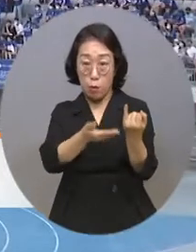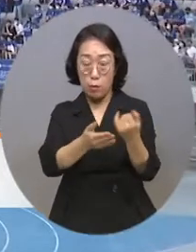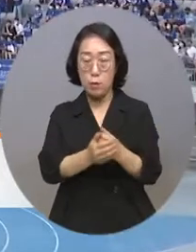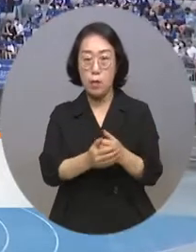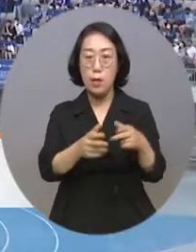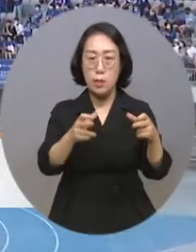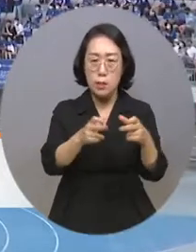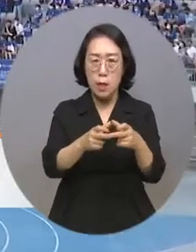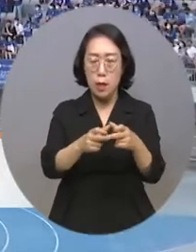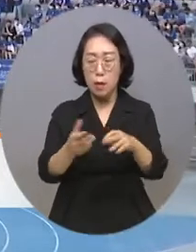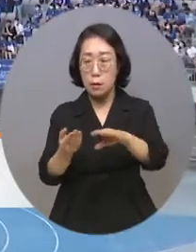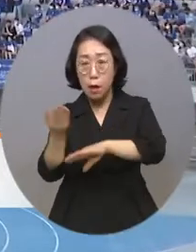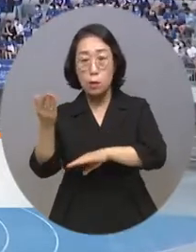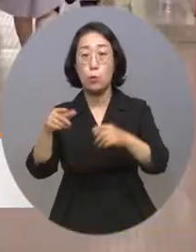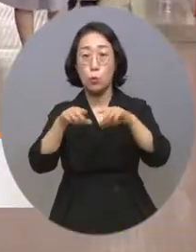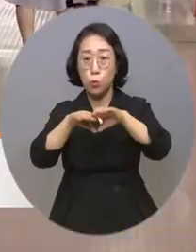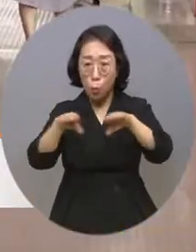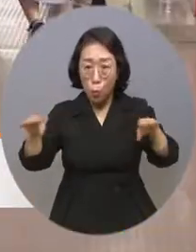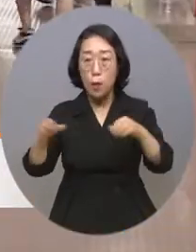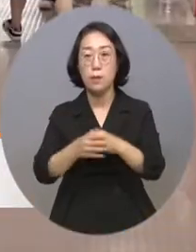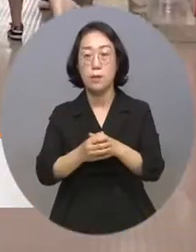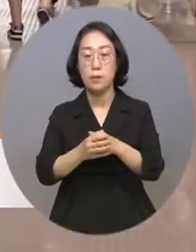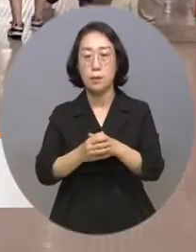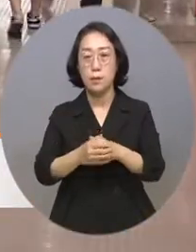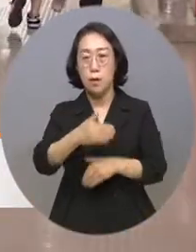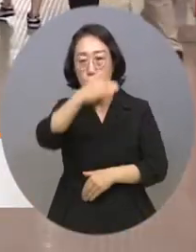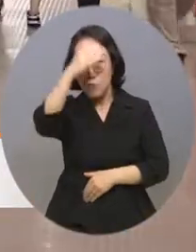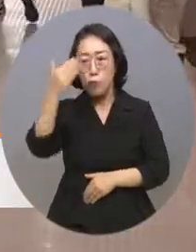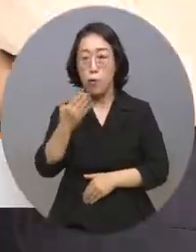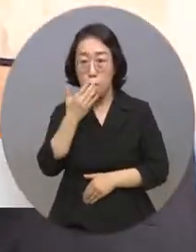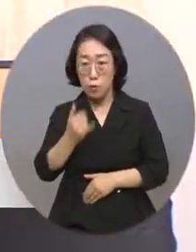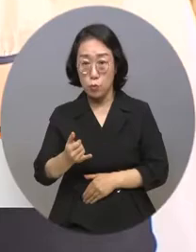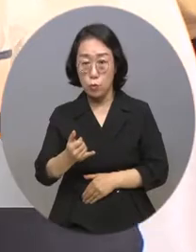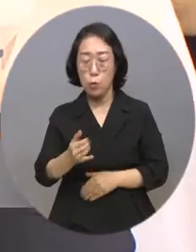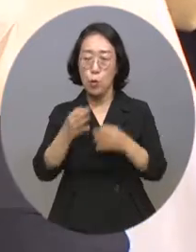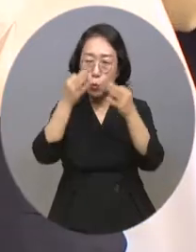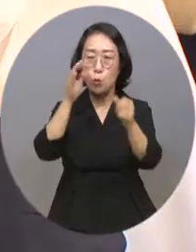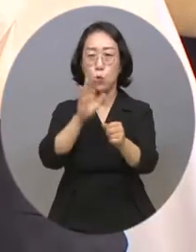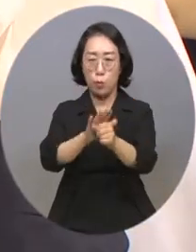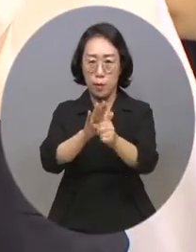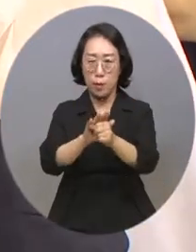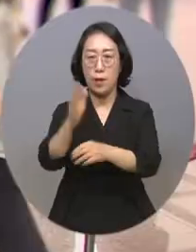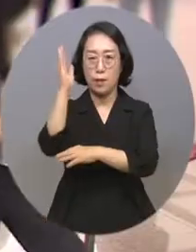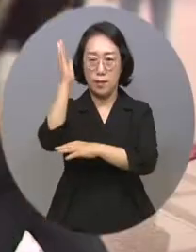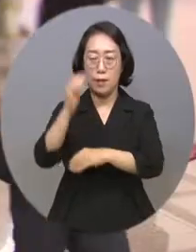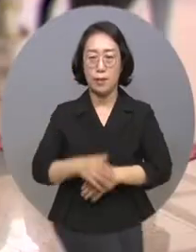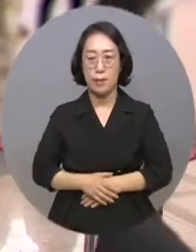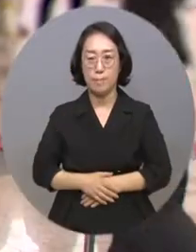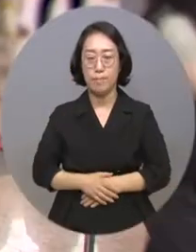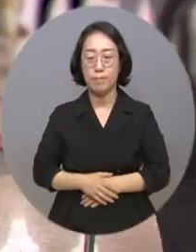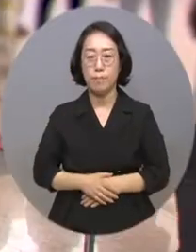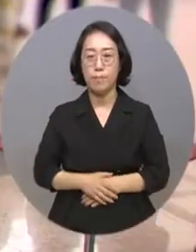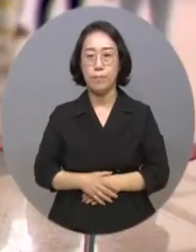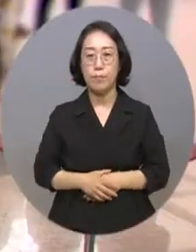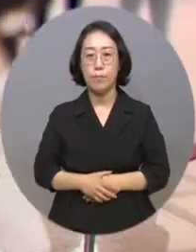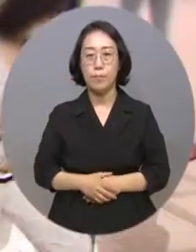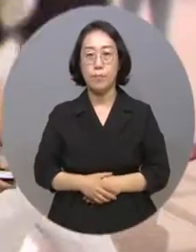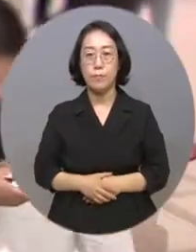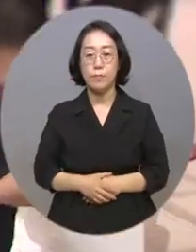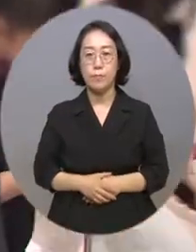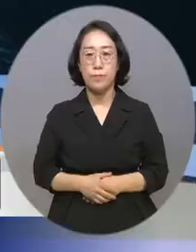비장애인과 동등하게 문화향유권을 보장받도록 최선을 다하겠다는 뜻을 전했습니다. 복지TV 뉴스